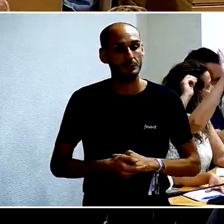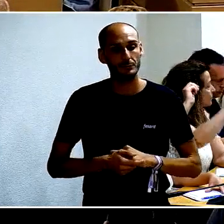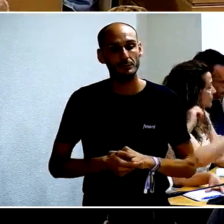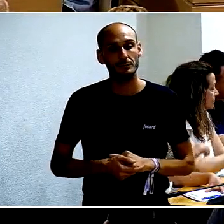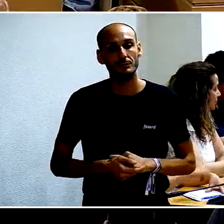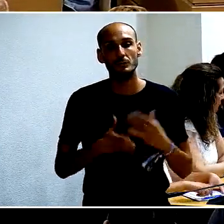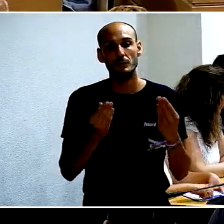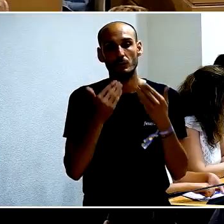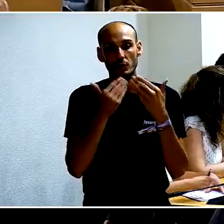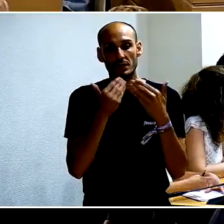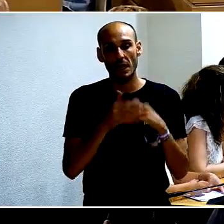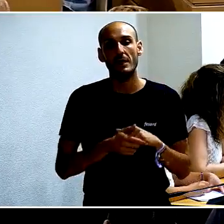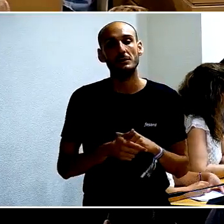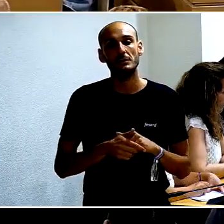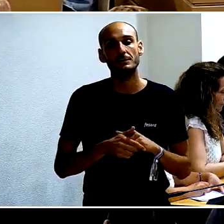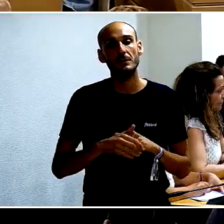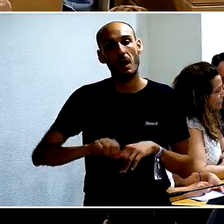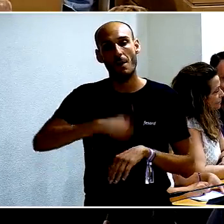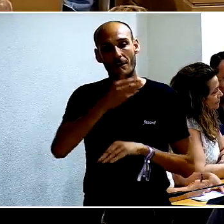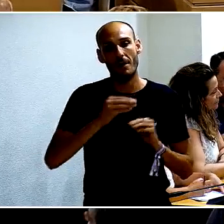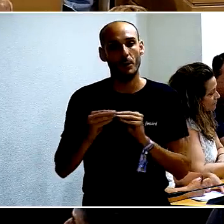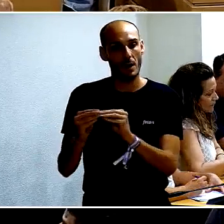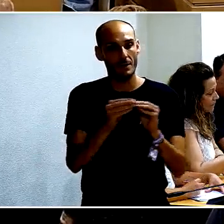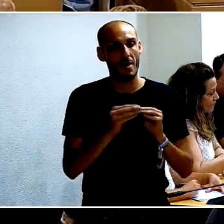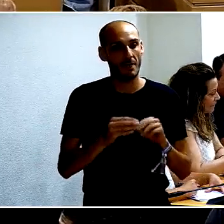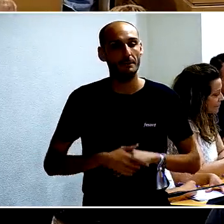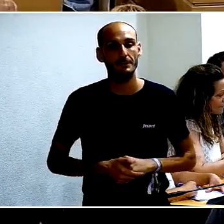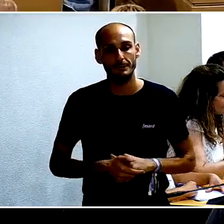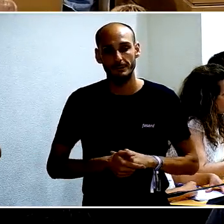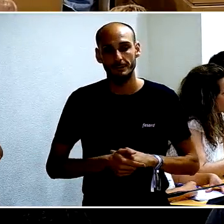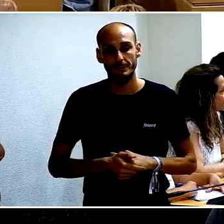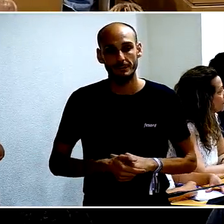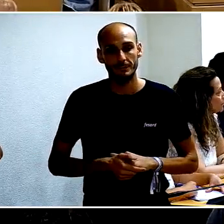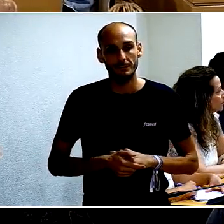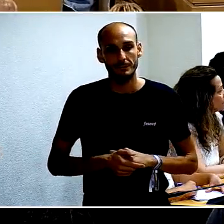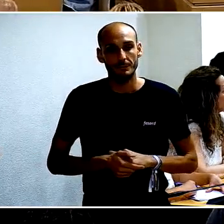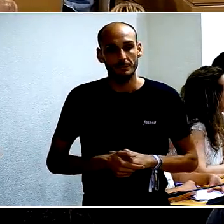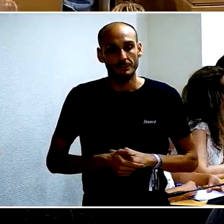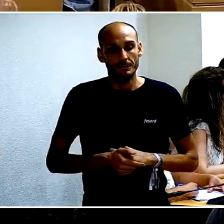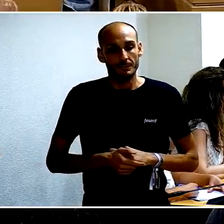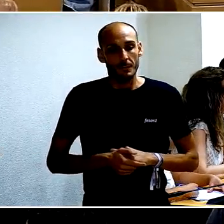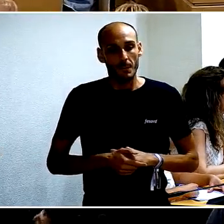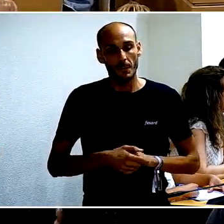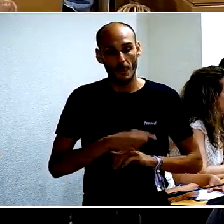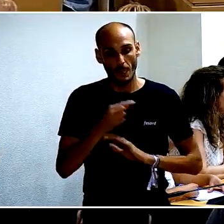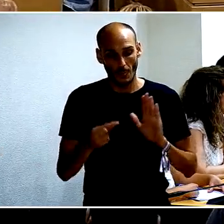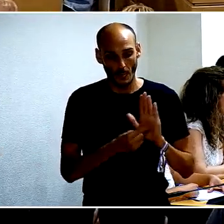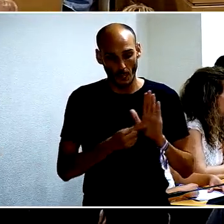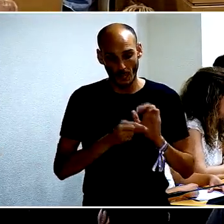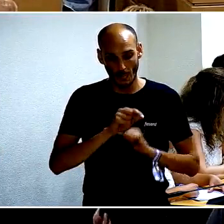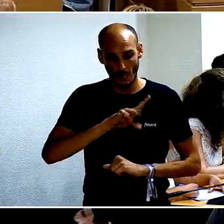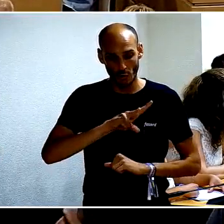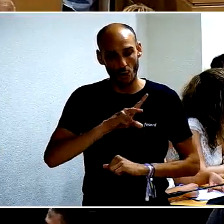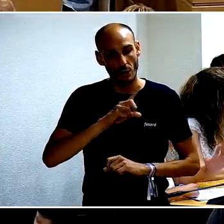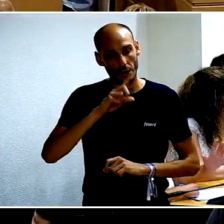Moltes gràcies. Queda aprovada per unanimitat. El punt número 12 de Cultura és el